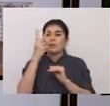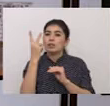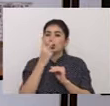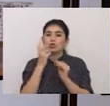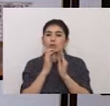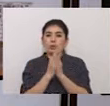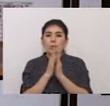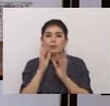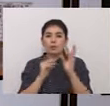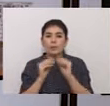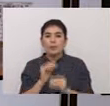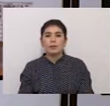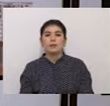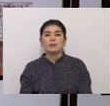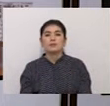kitobi.